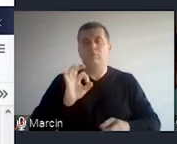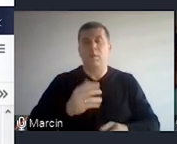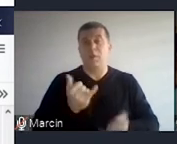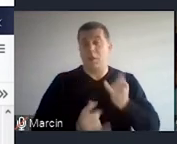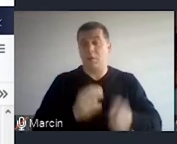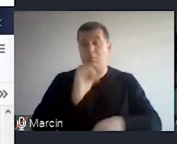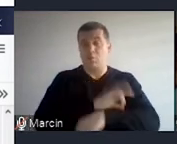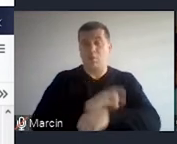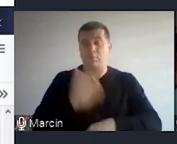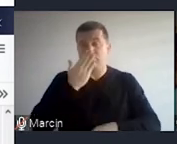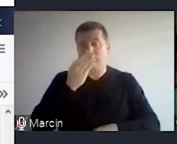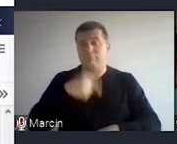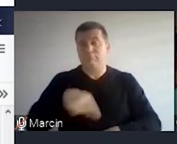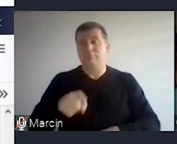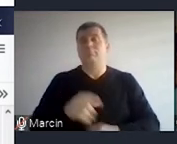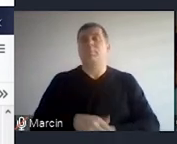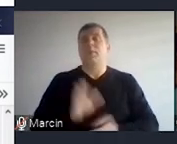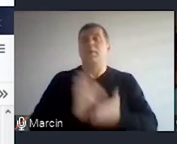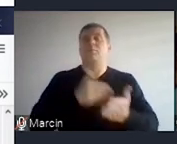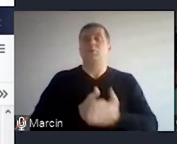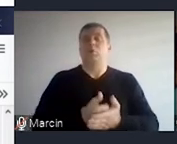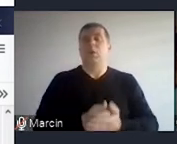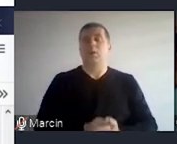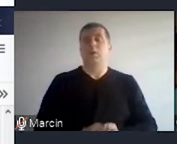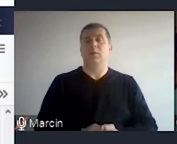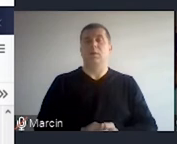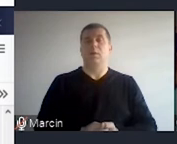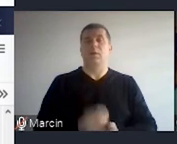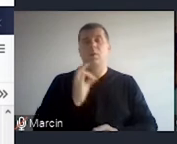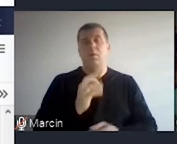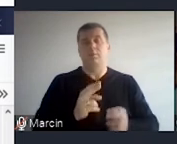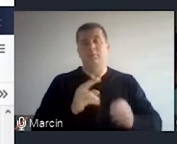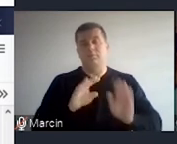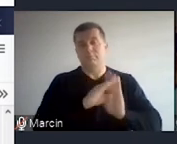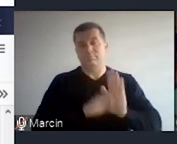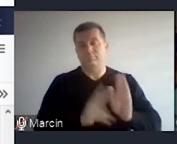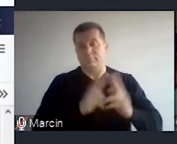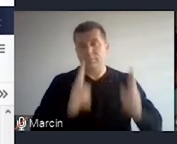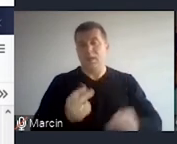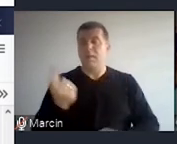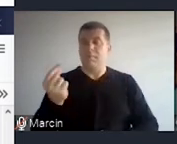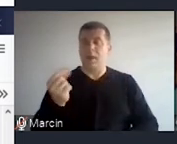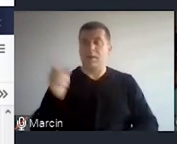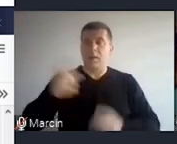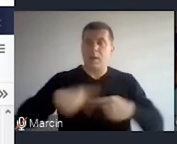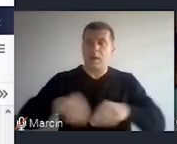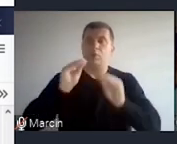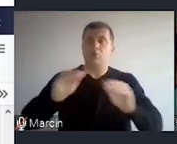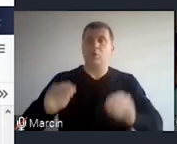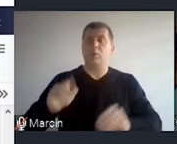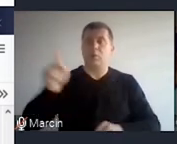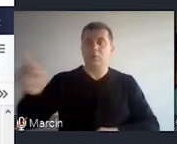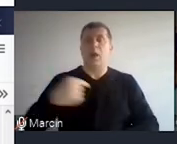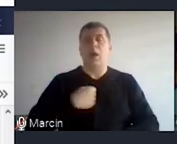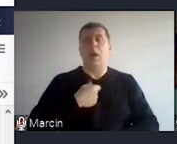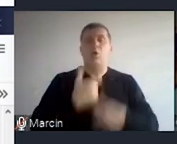tym, że na przykład w jego ramach partner realizuje szkolenia, a ja